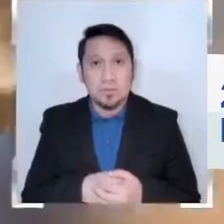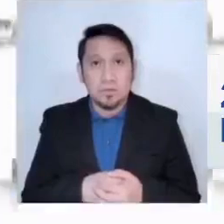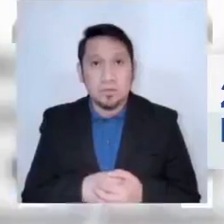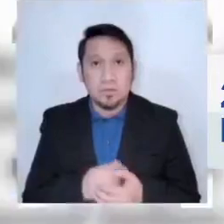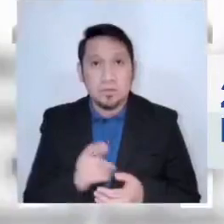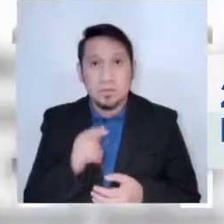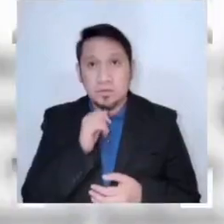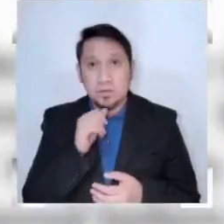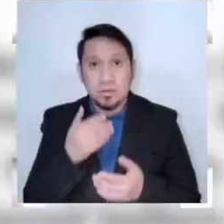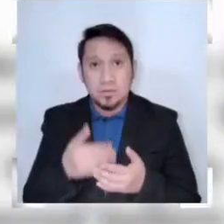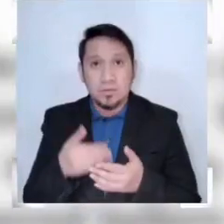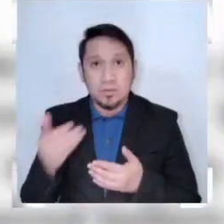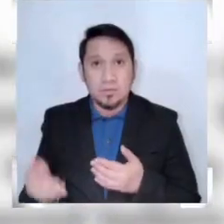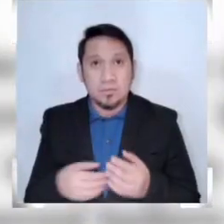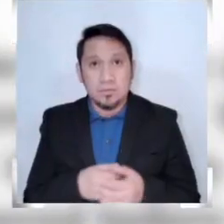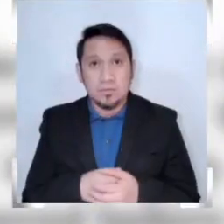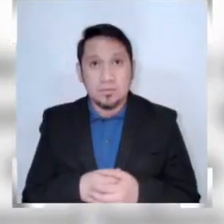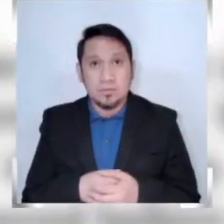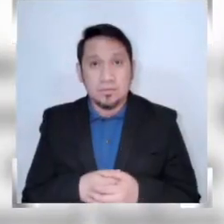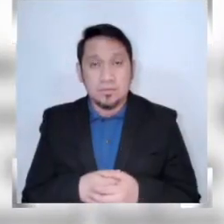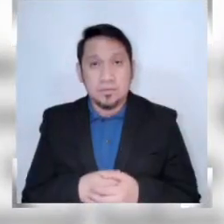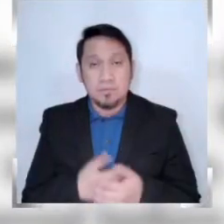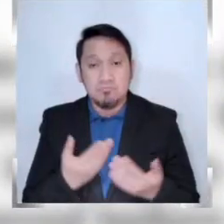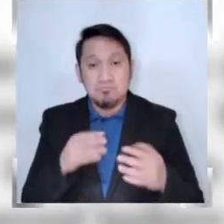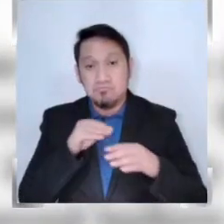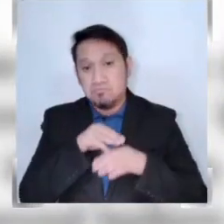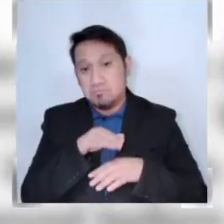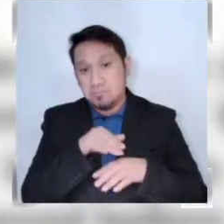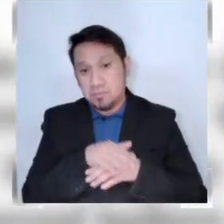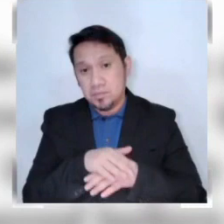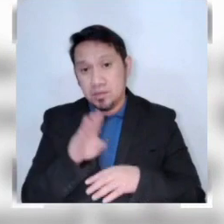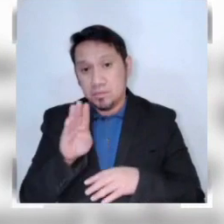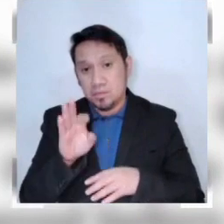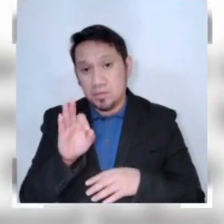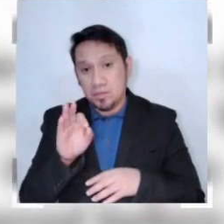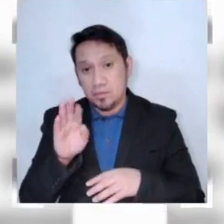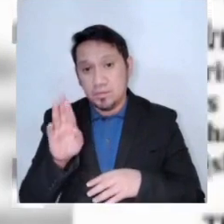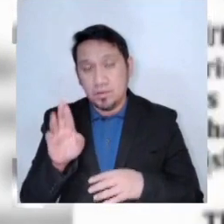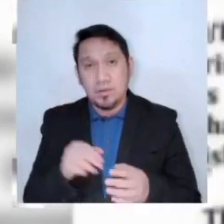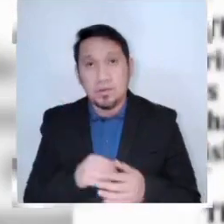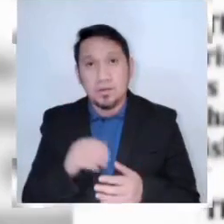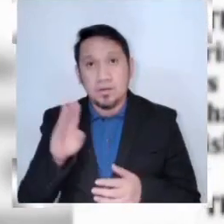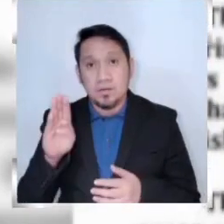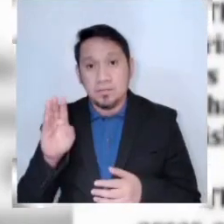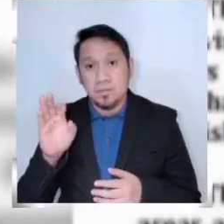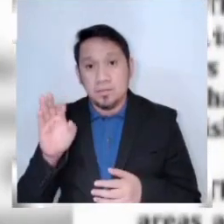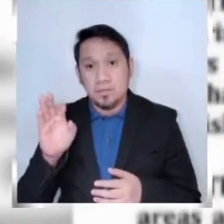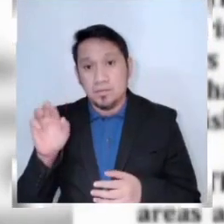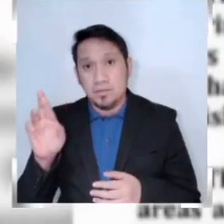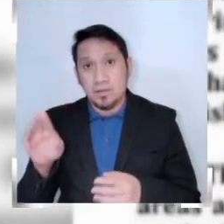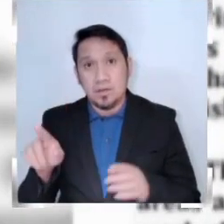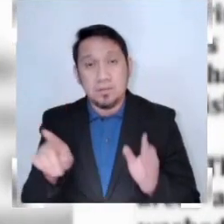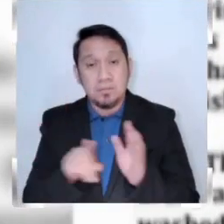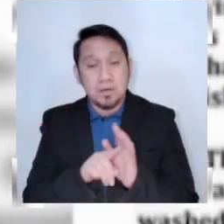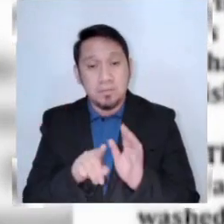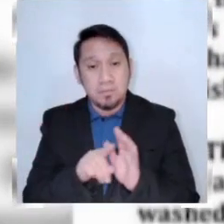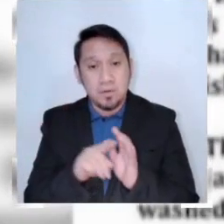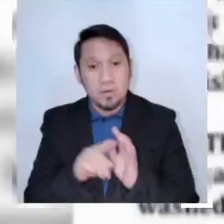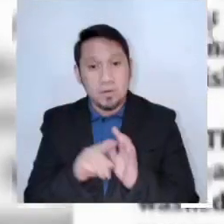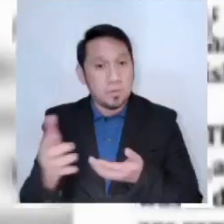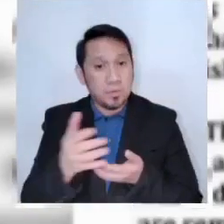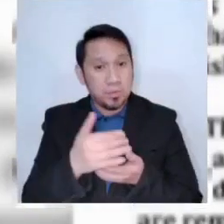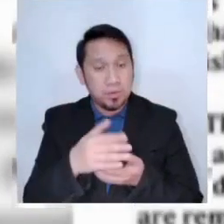bumili. Nauna nang nag-abiso ang Bureau of Fisheries and Aquatic Resources o BFAR na bawal muna ang pagkolekta,